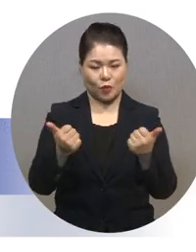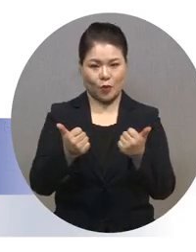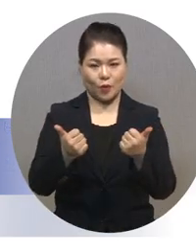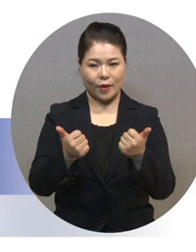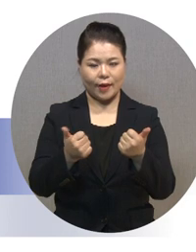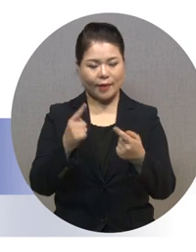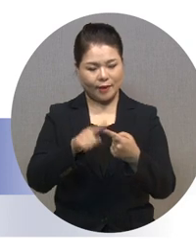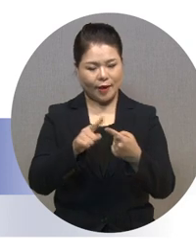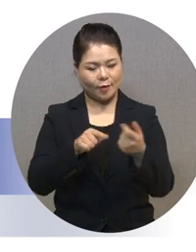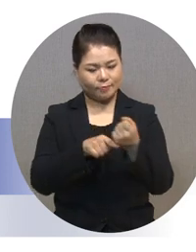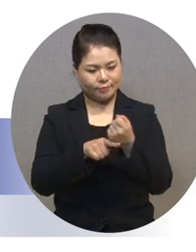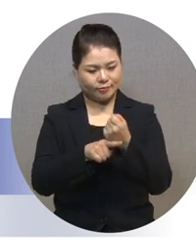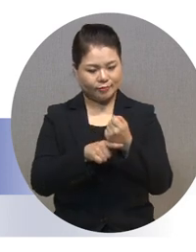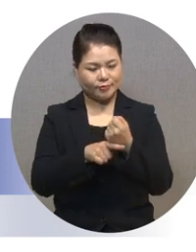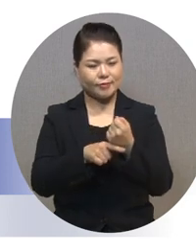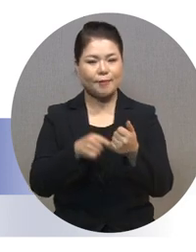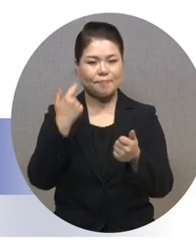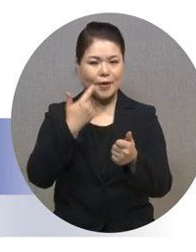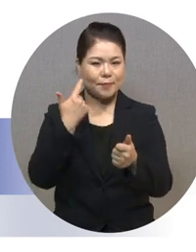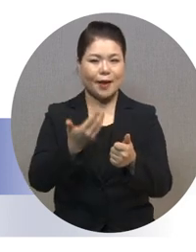청문회를 거치게